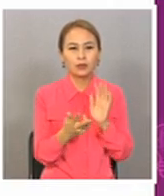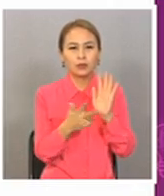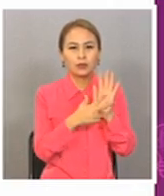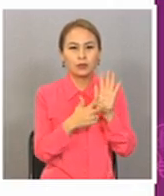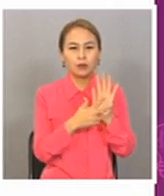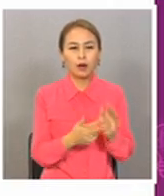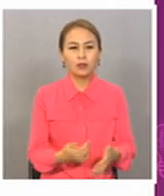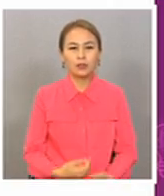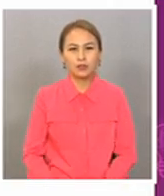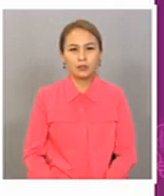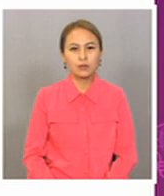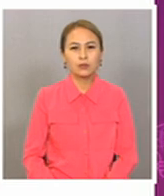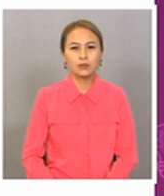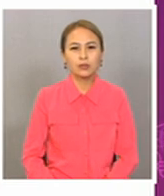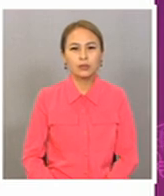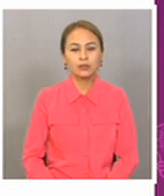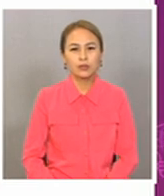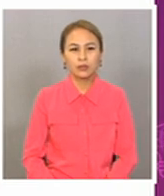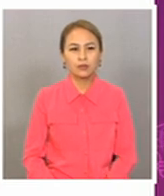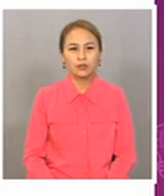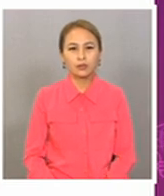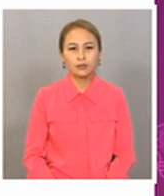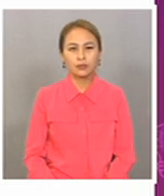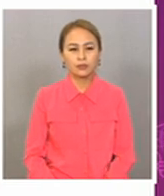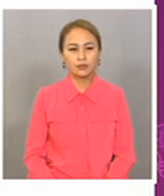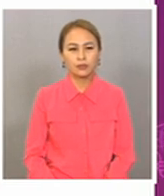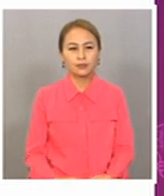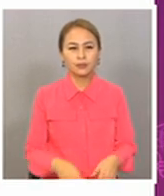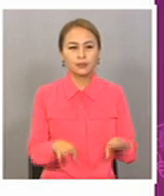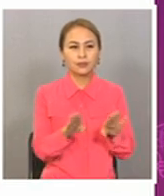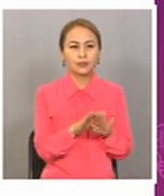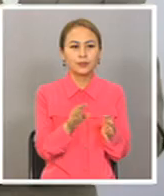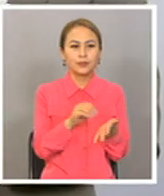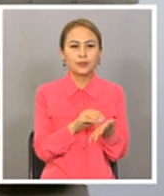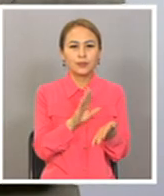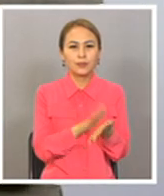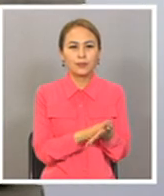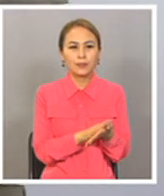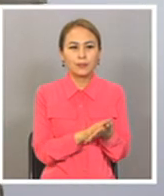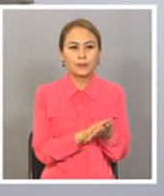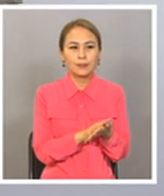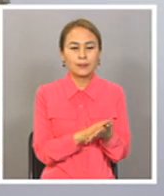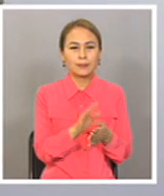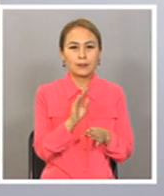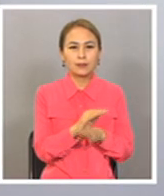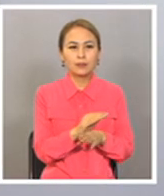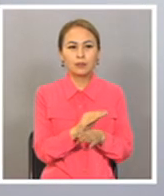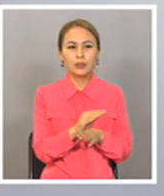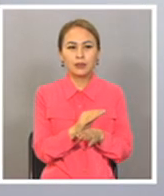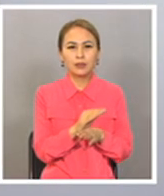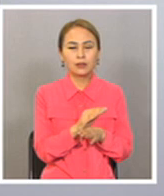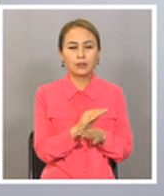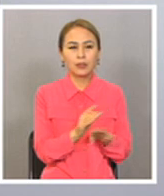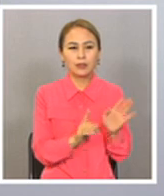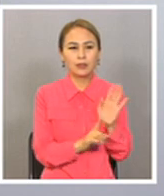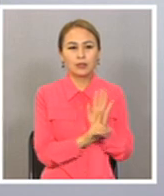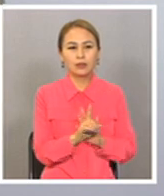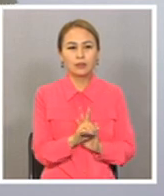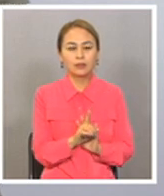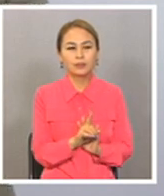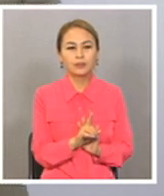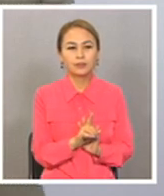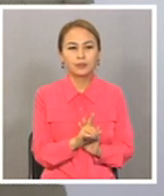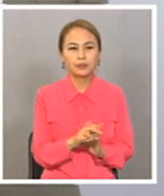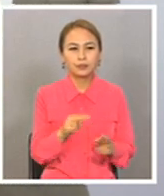тұрғанымыз бөліміне 10 жазылады, алымына 8 жазылады деген сөз. Енді кей жағдайларда бөлшек бөлігіне